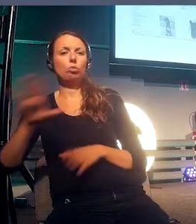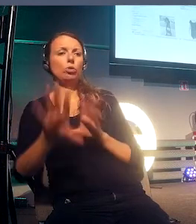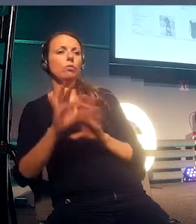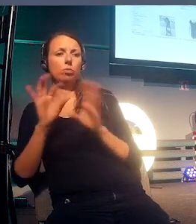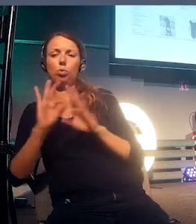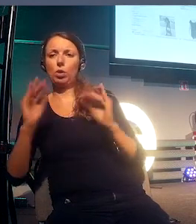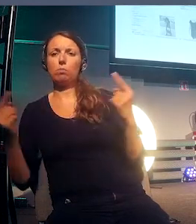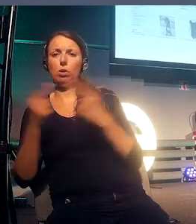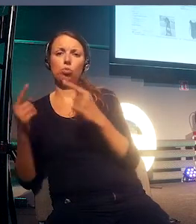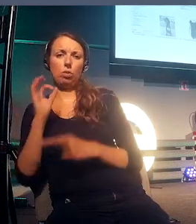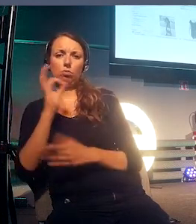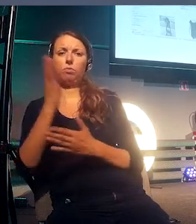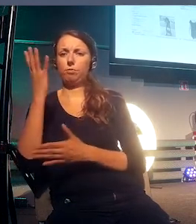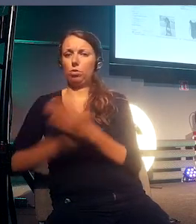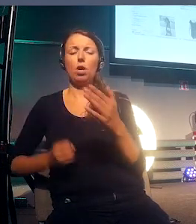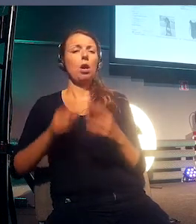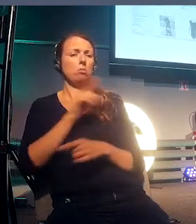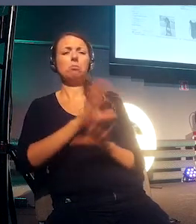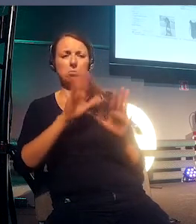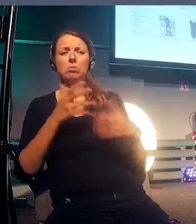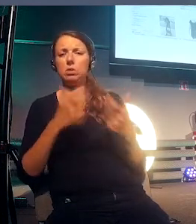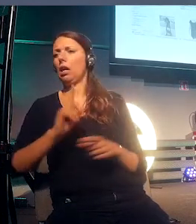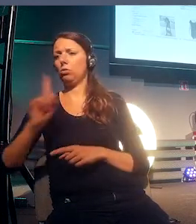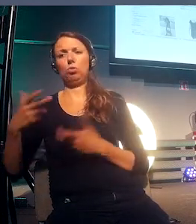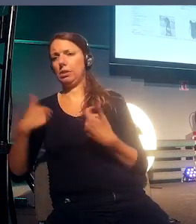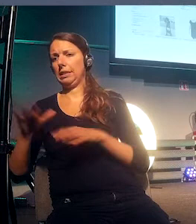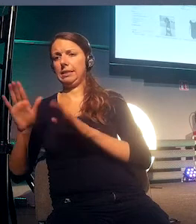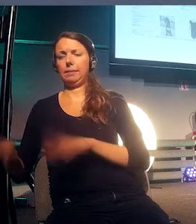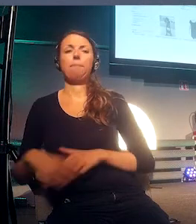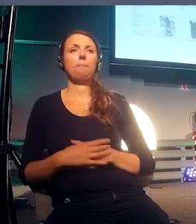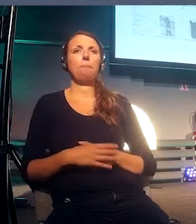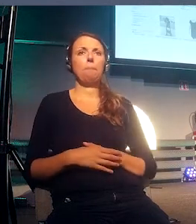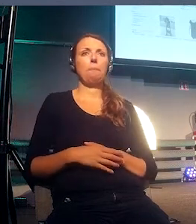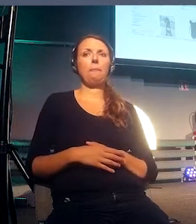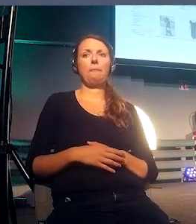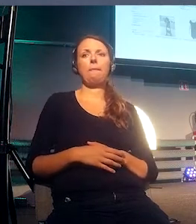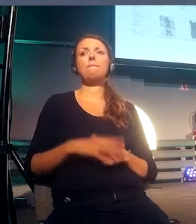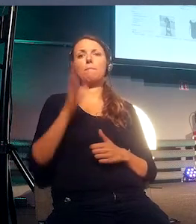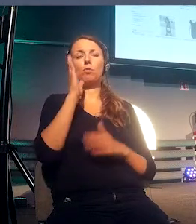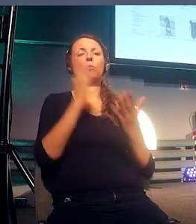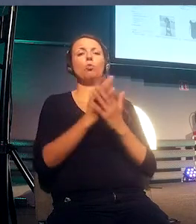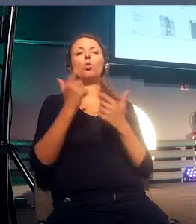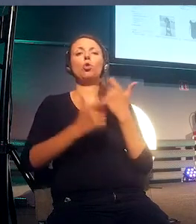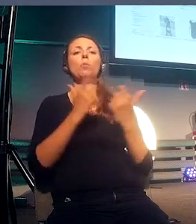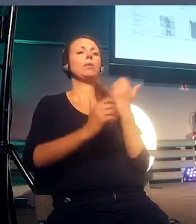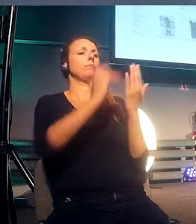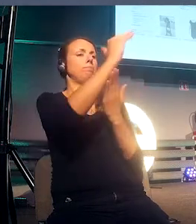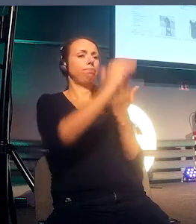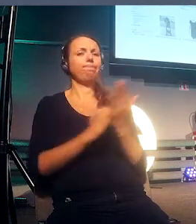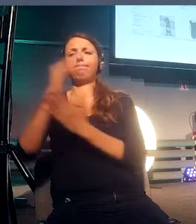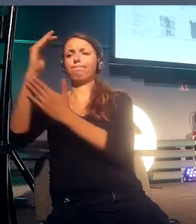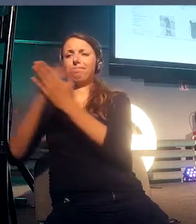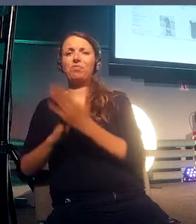adekwatne do wykorzystywania, z których nie będzie korzystał. Więc kiedy projektujemy interfejsy,